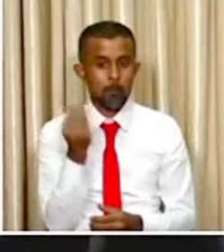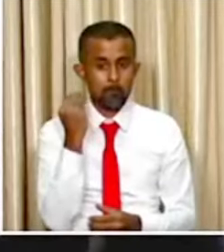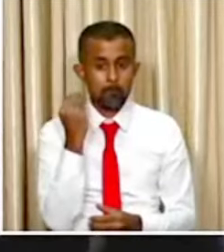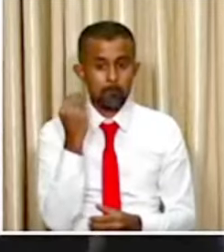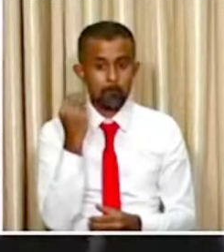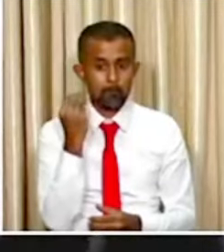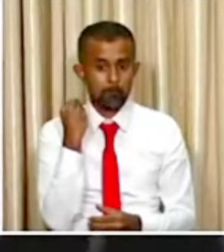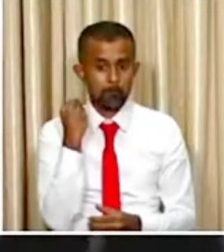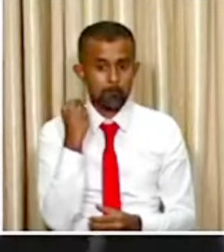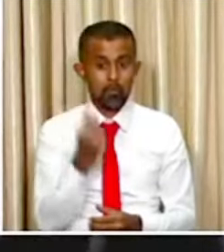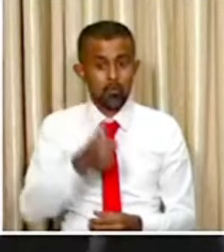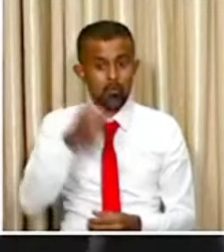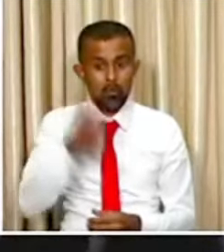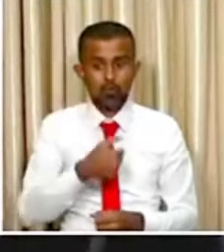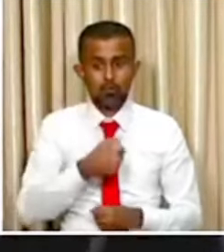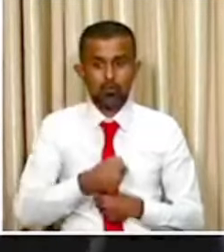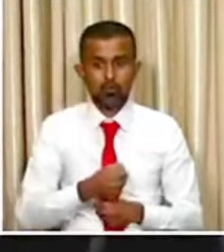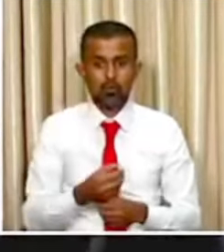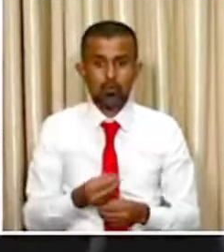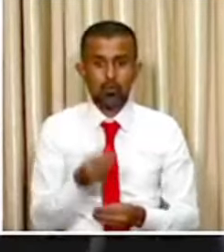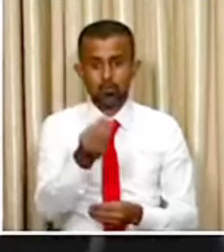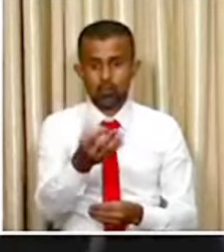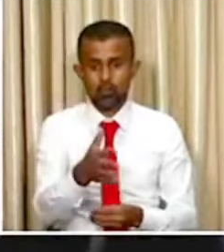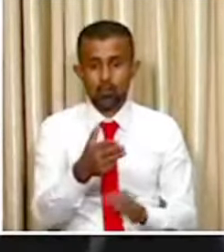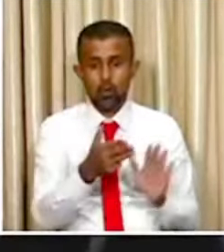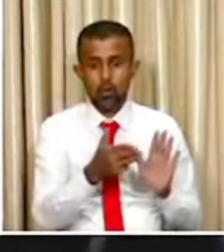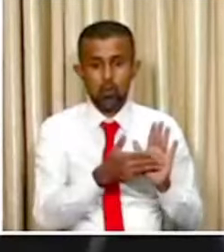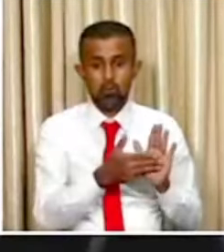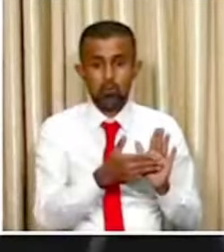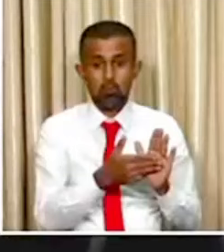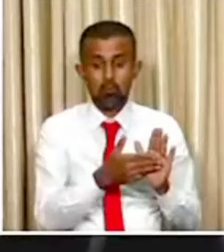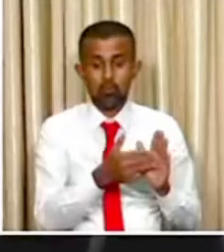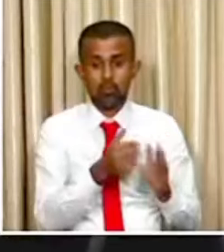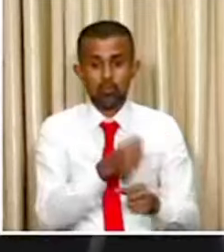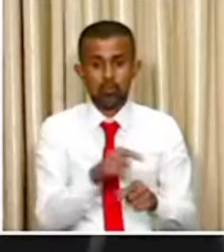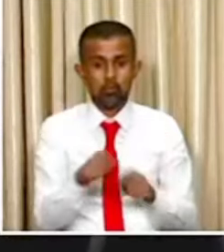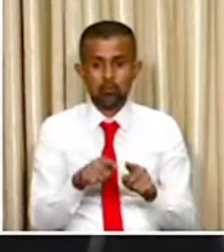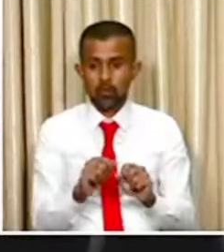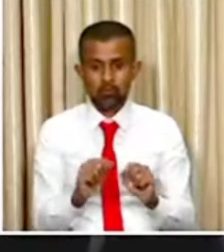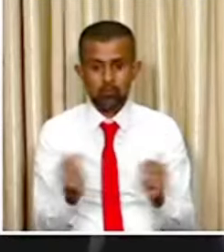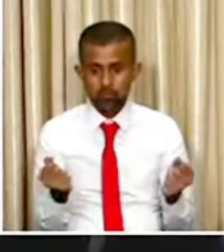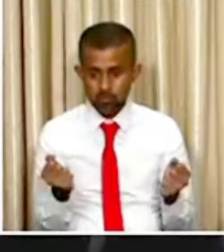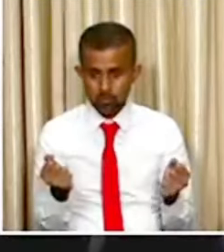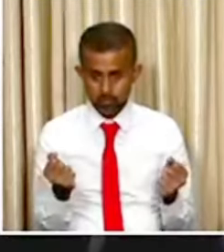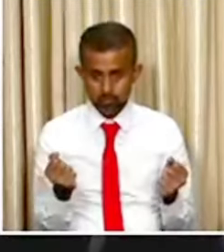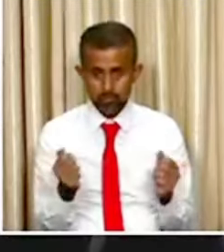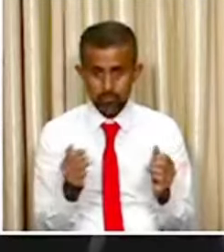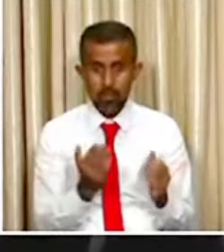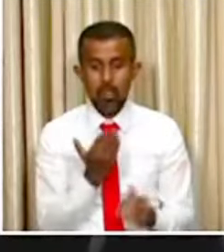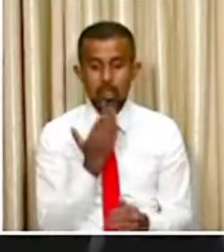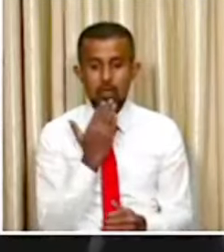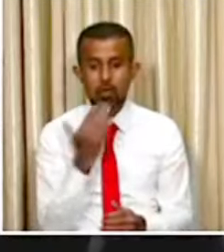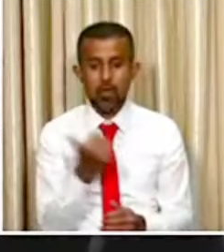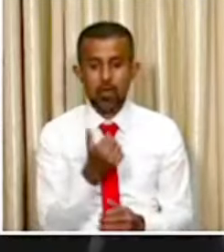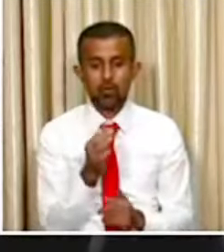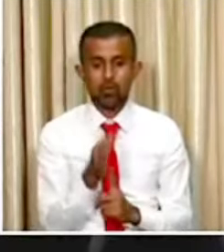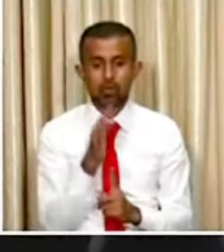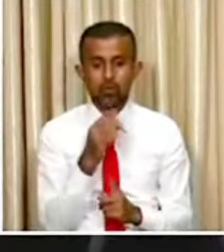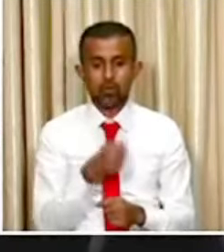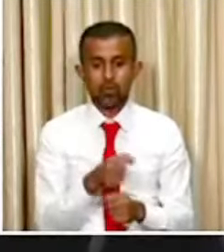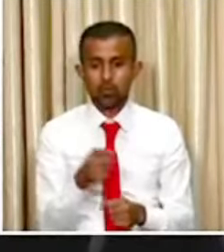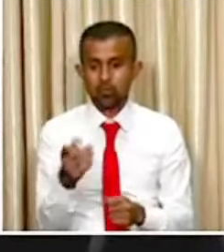මෑත කාලේ හොඳම ආණ්ඩුව ඕගොල්ලන්ට දීලා තිනවා. මෝදිගේ ආණ්ඩුව මෙච්චර නෑ, ඇමරිකන් අලුත් ජනාධිපතිගේ